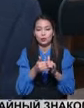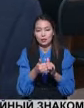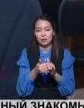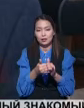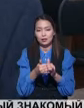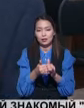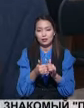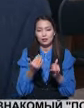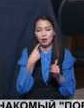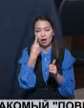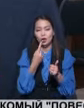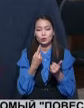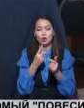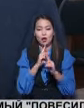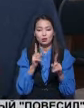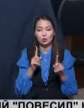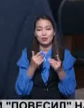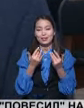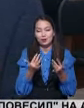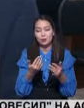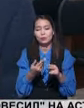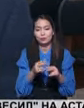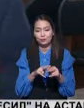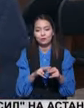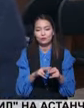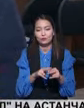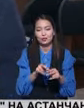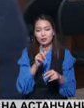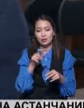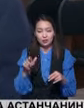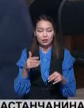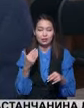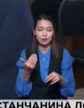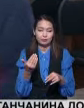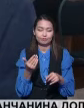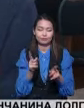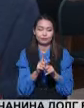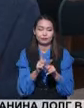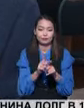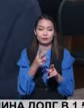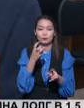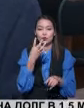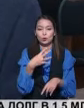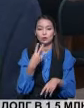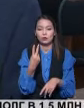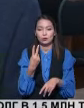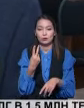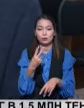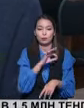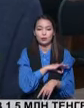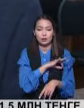особыми потребностями. Их в городе 961 человек. Из них 342